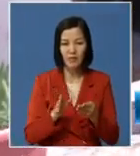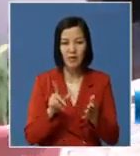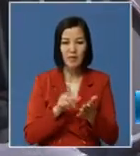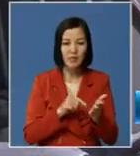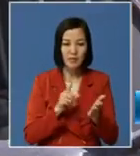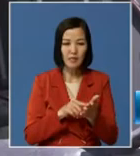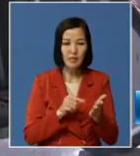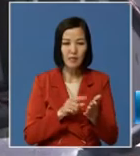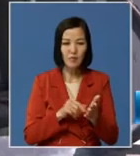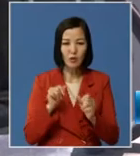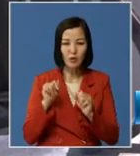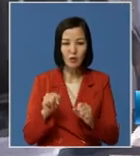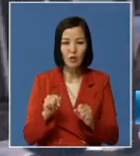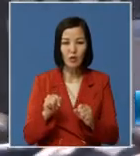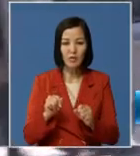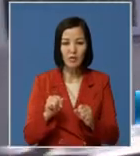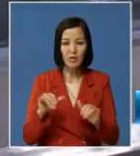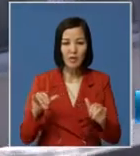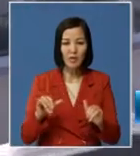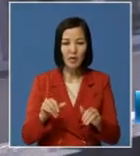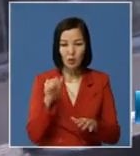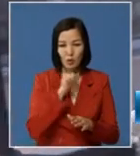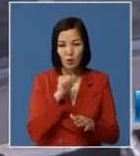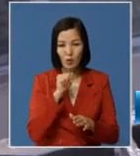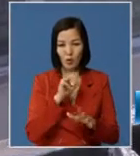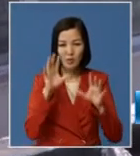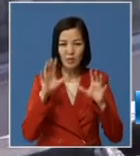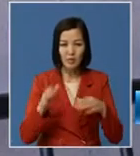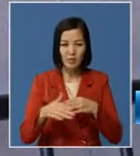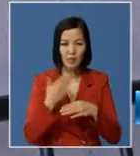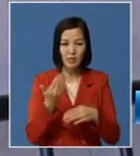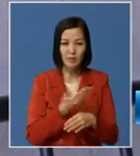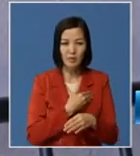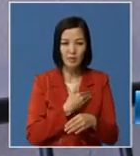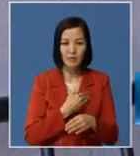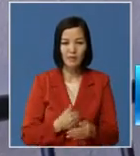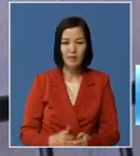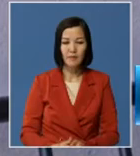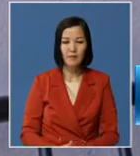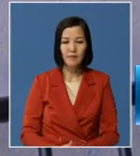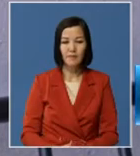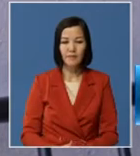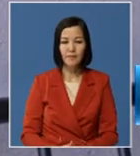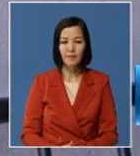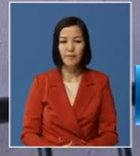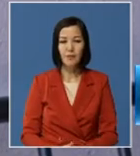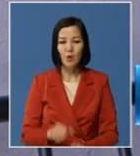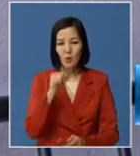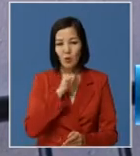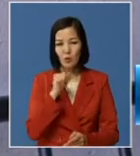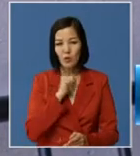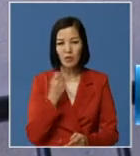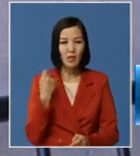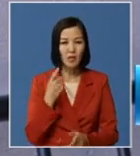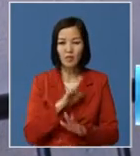зейнеткер болса, қорғансызды қорлаған қарақшылар заңмен жазаланса екен дейді. Они были в трезвом состоянии. Қарақшылар ішкіштер емес,